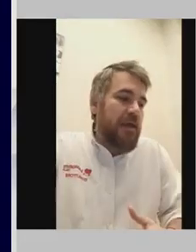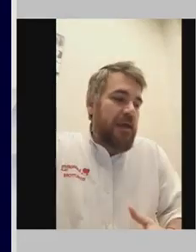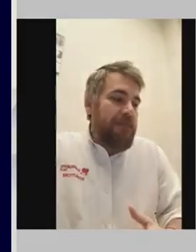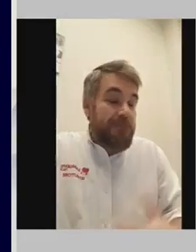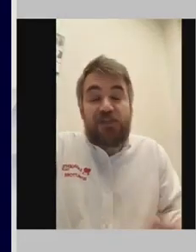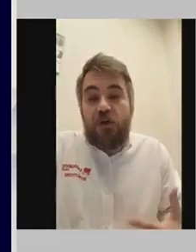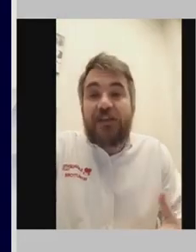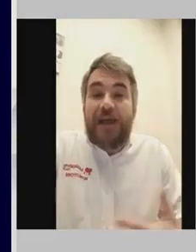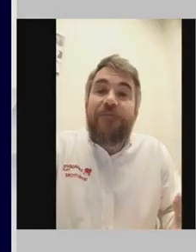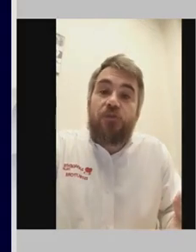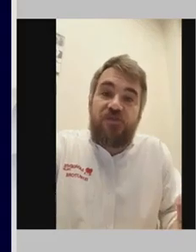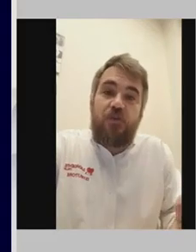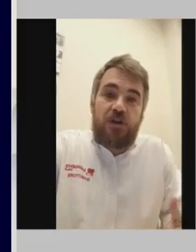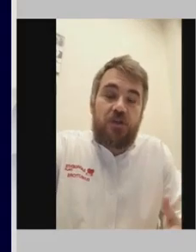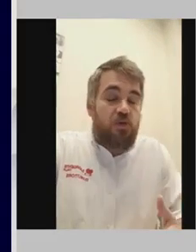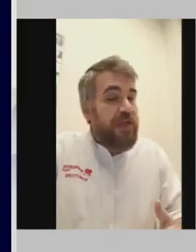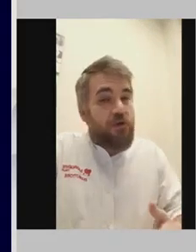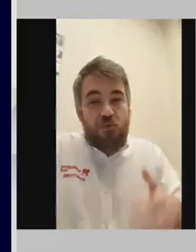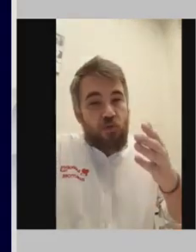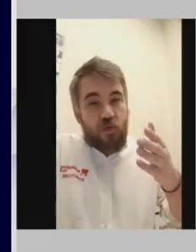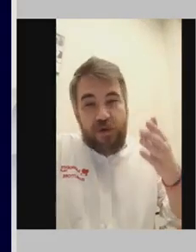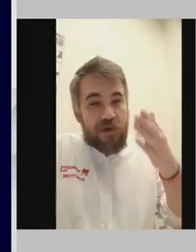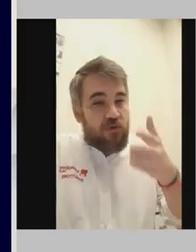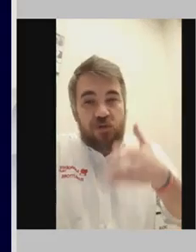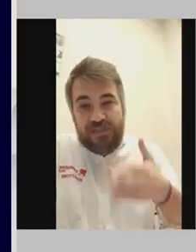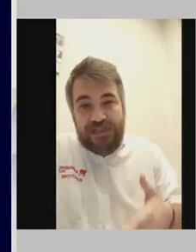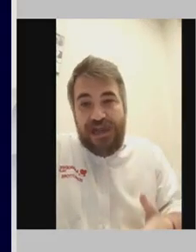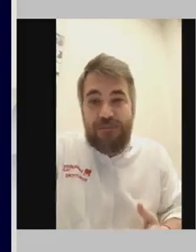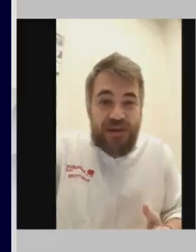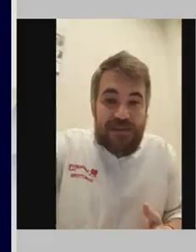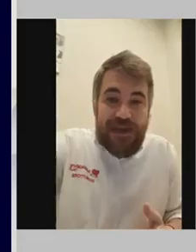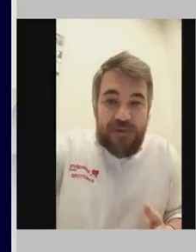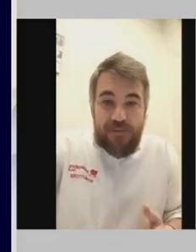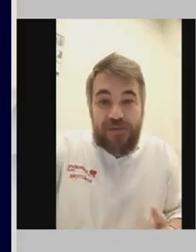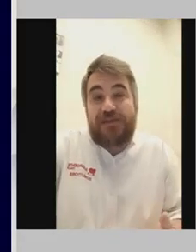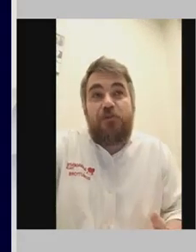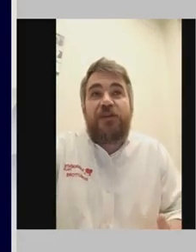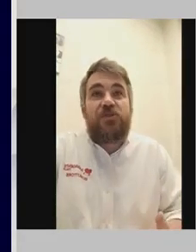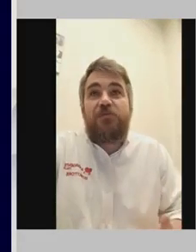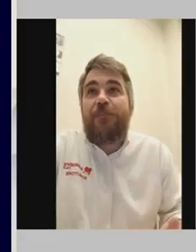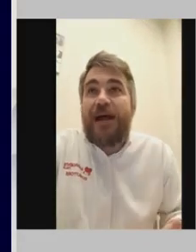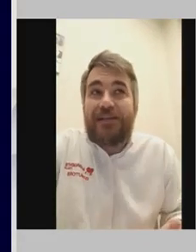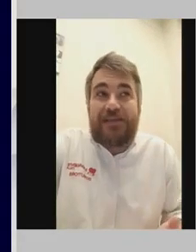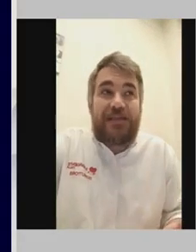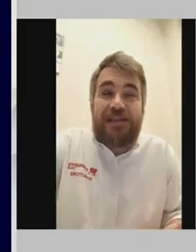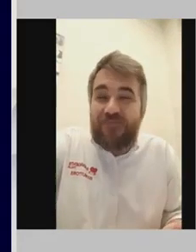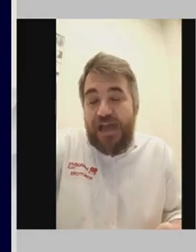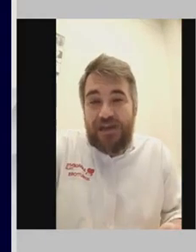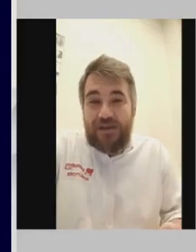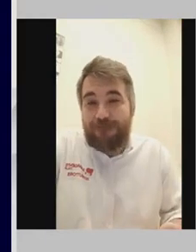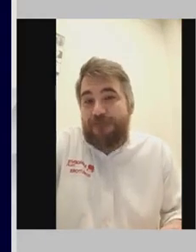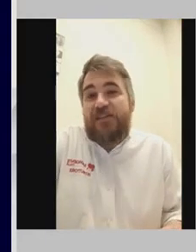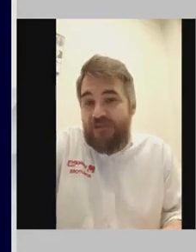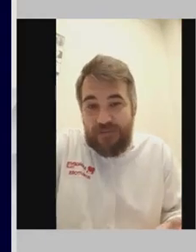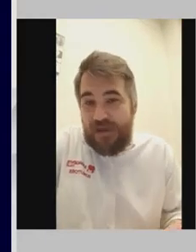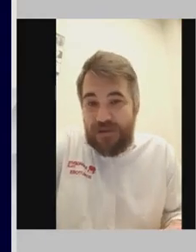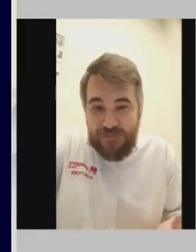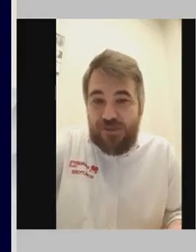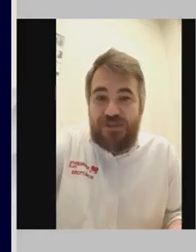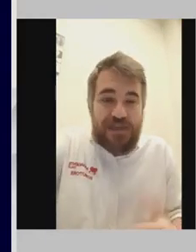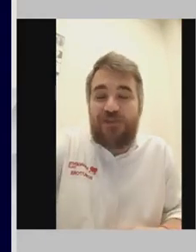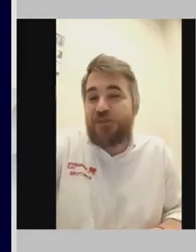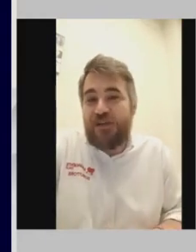risultati. Ma ci vuole tanto sforzo e comunque qualcuno resterà impenetrabile, perché se io penso a mio padre, 70 anni, sì, va